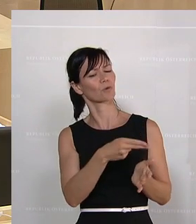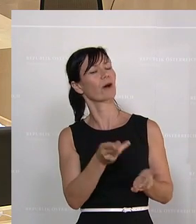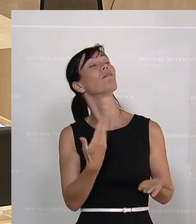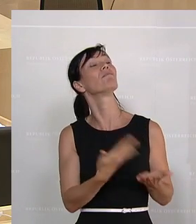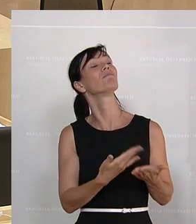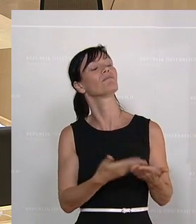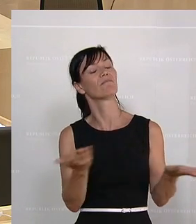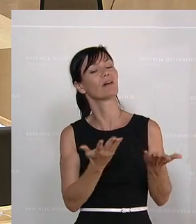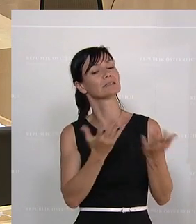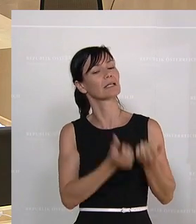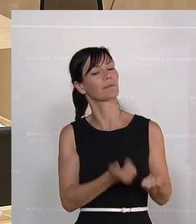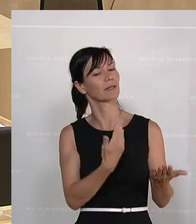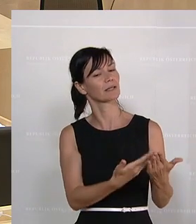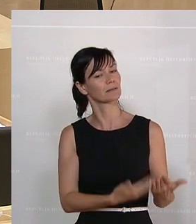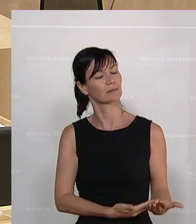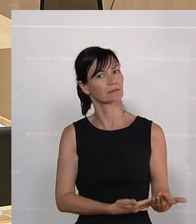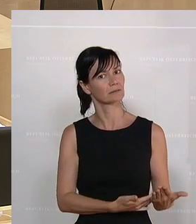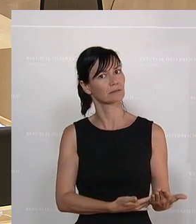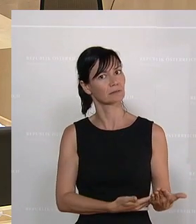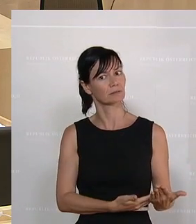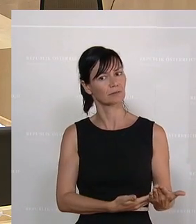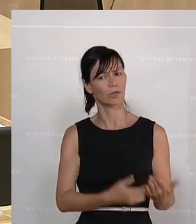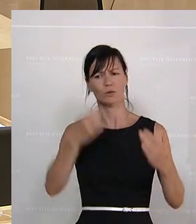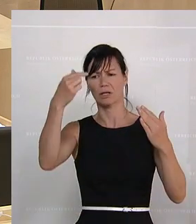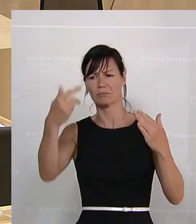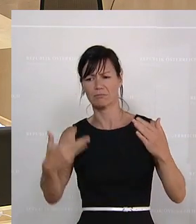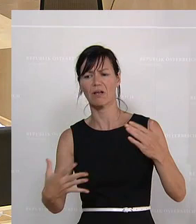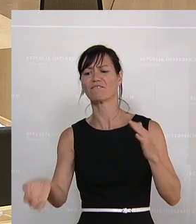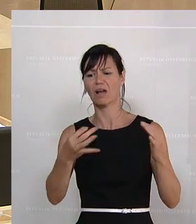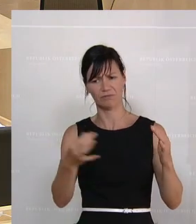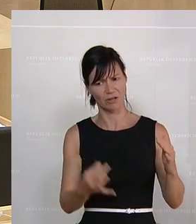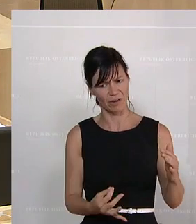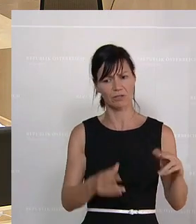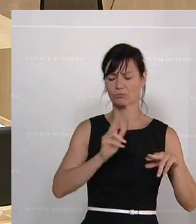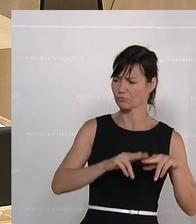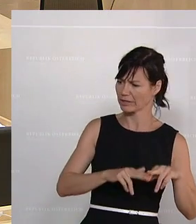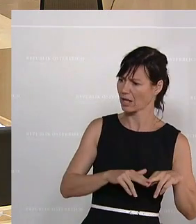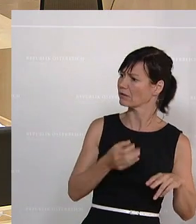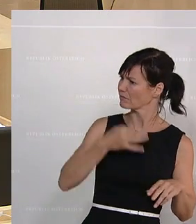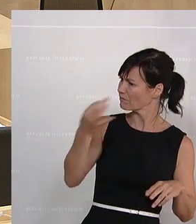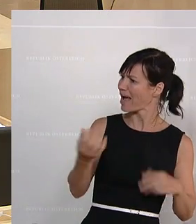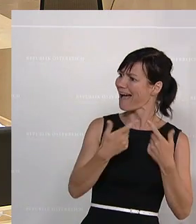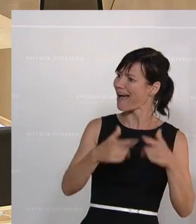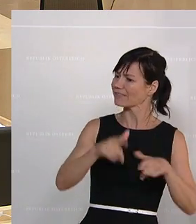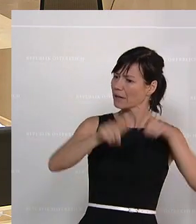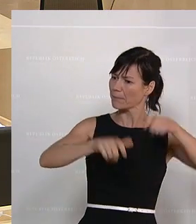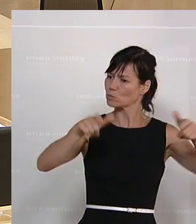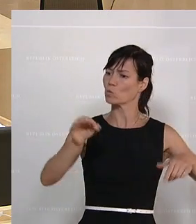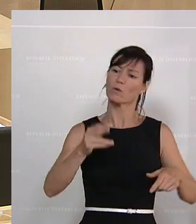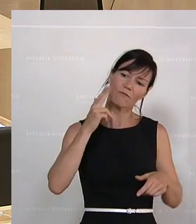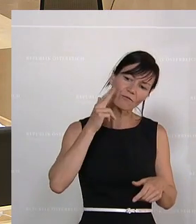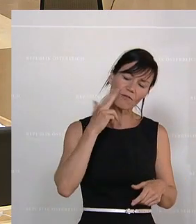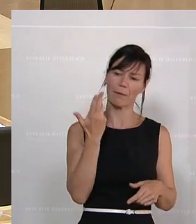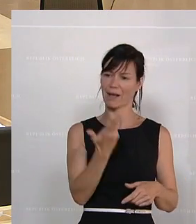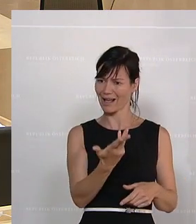euro und der ba fragen später stellen wir auch die frage gibt es anderweitige personen oder unternehmen die besonders von den